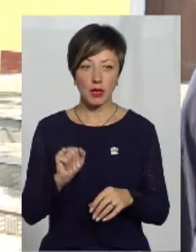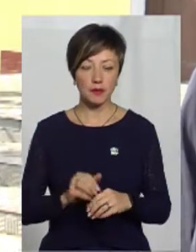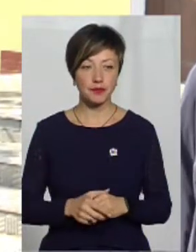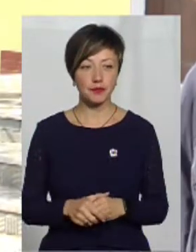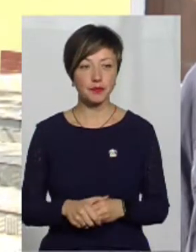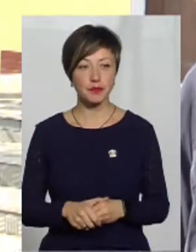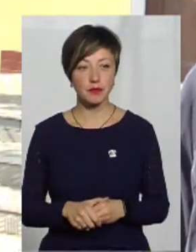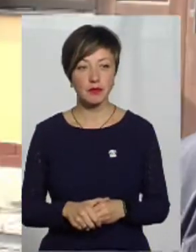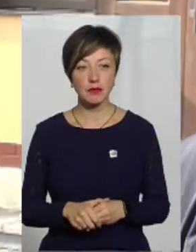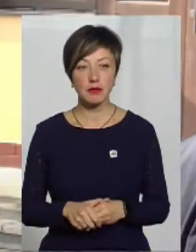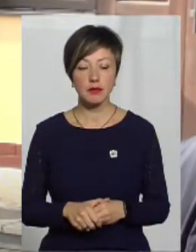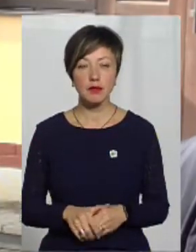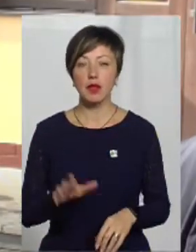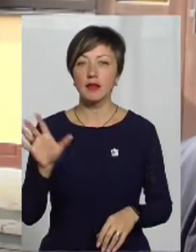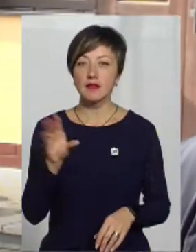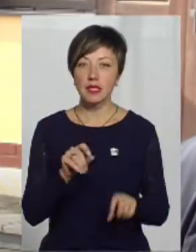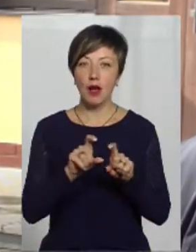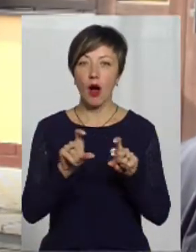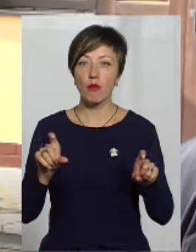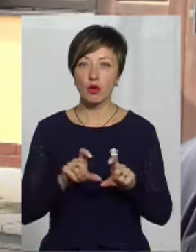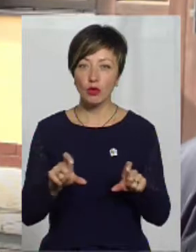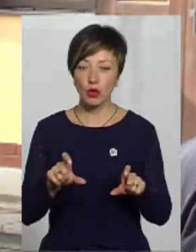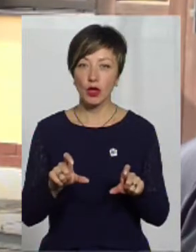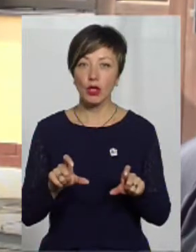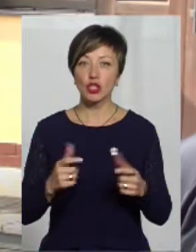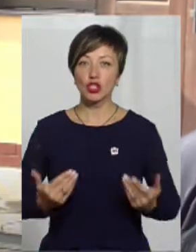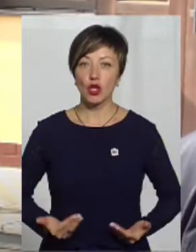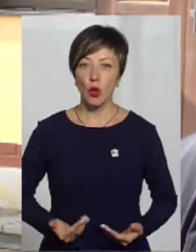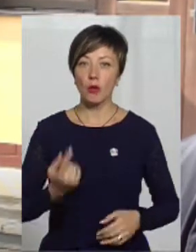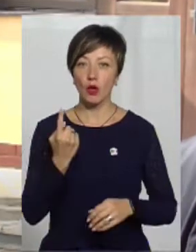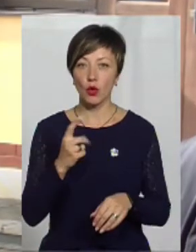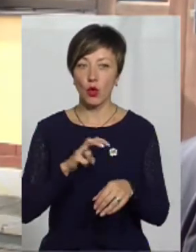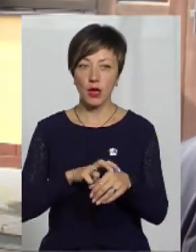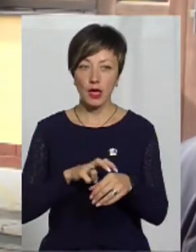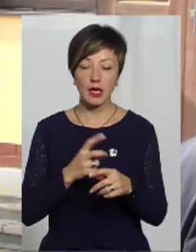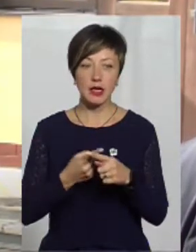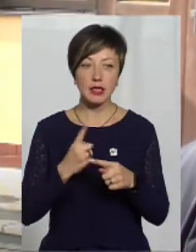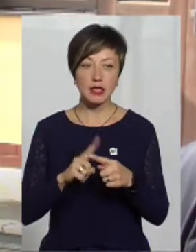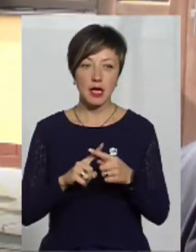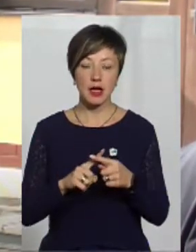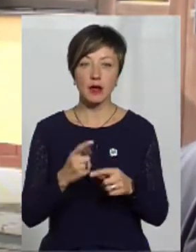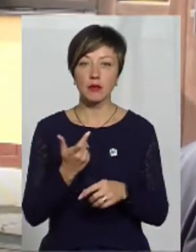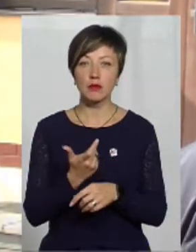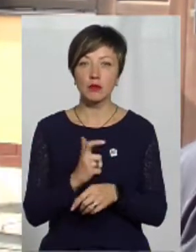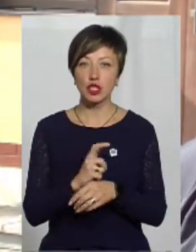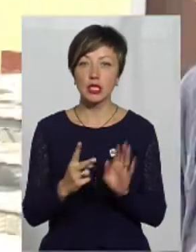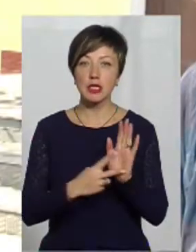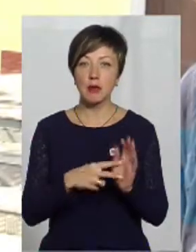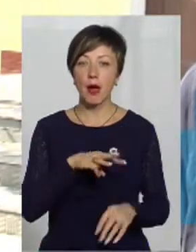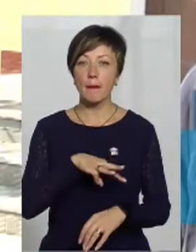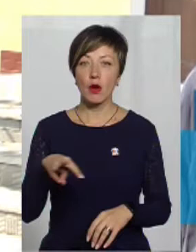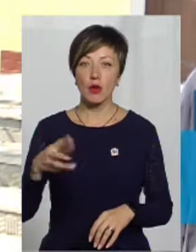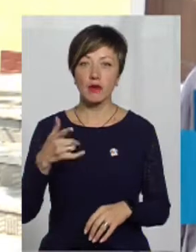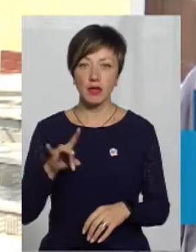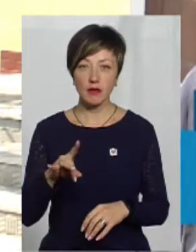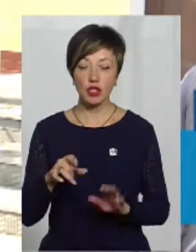Володимир Кальніченко. Всі амбулаторії з житлом на одного лікаря, так як і ця, значить, це десь трохи більше 7 мільйонів